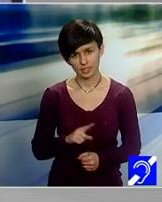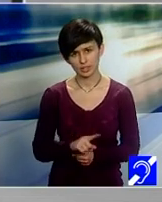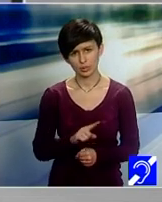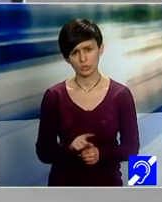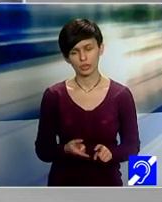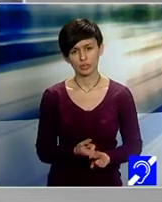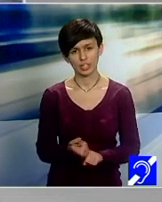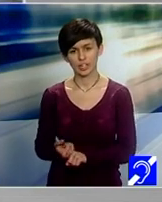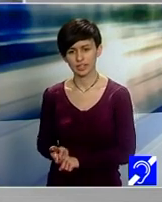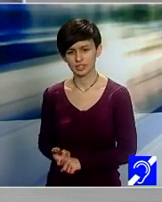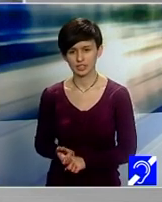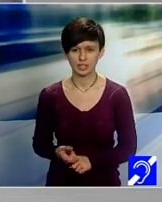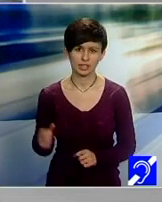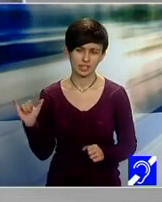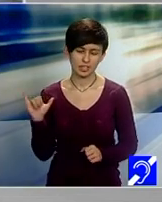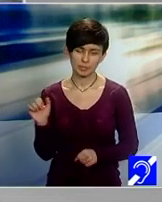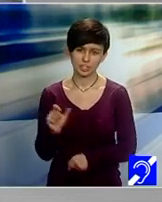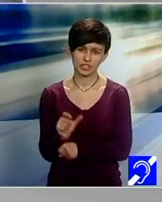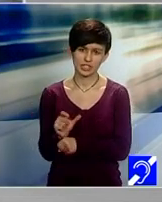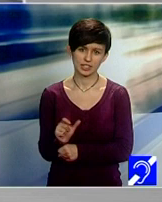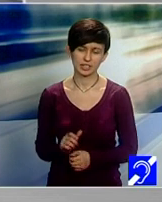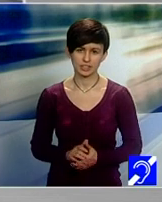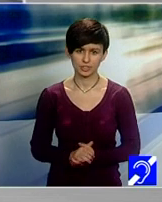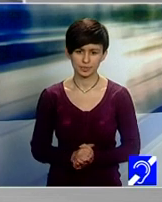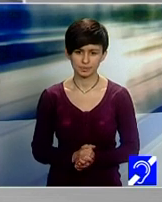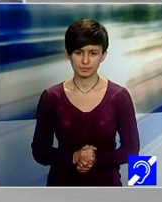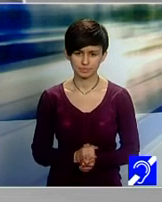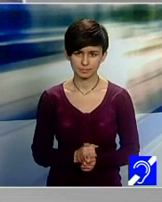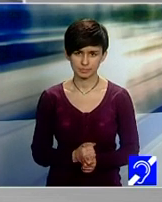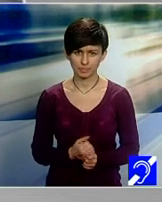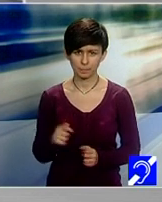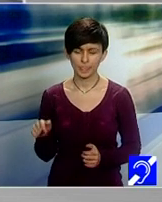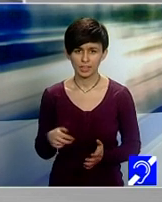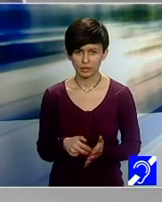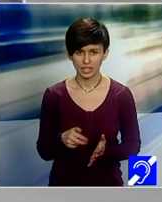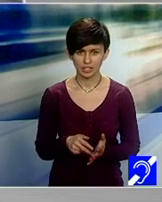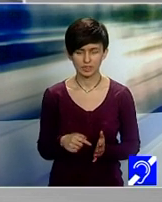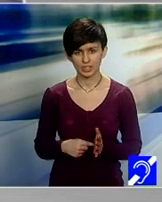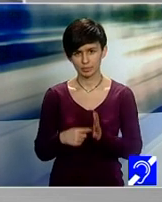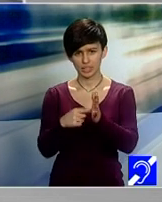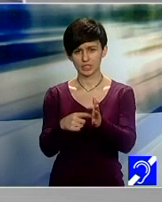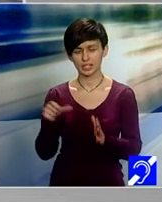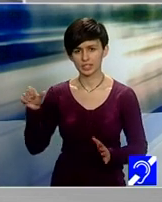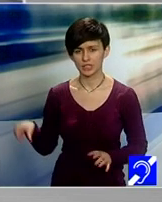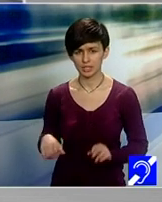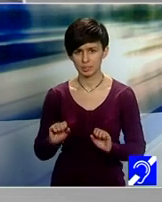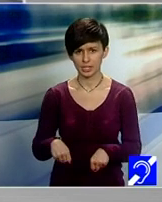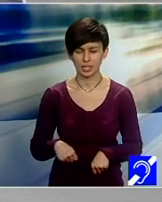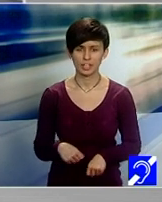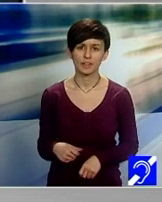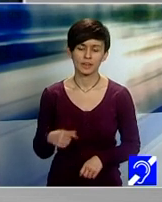Adică... O altă consecință prezentată de bancheri ar fi că legea va